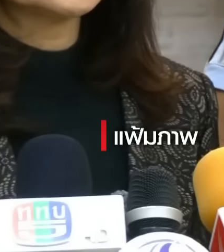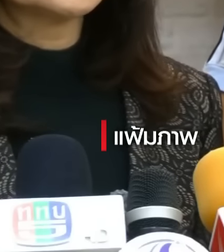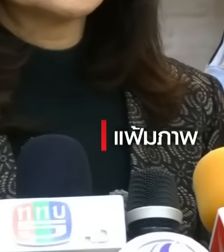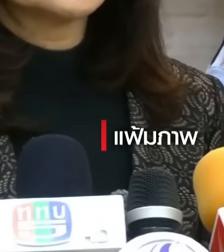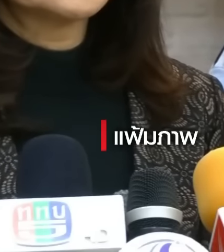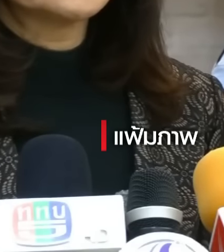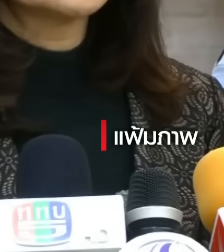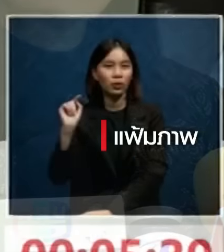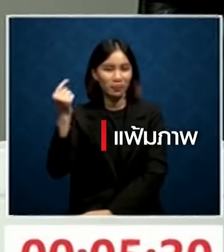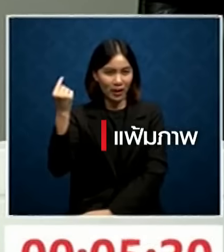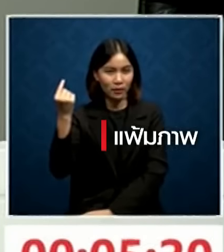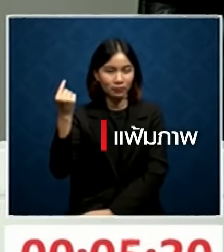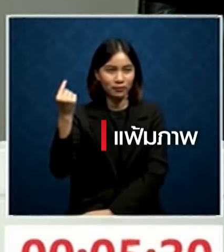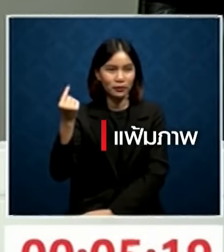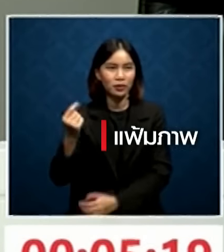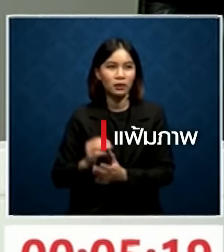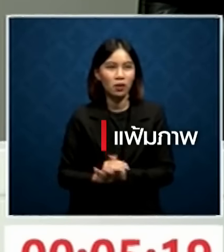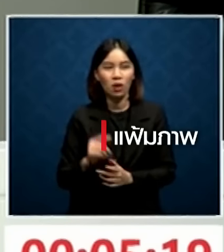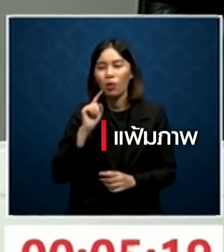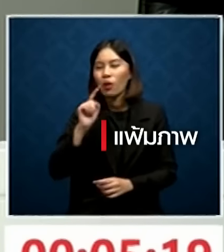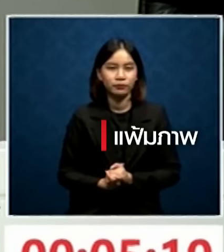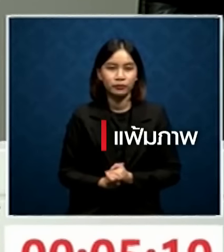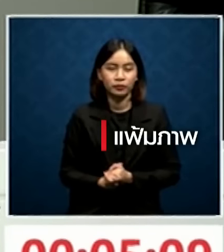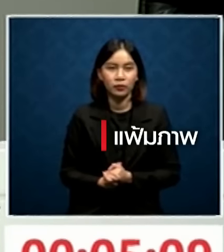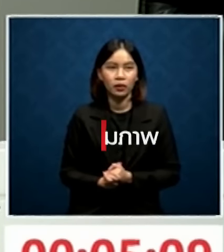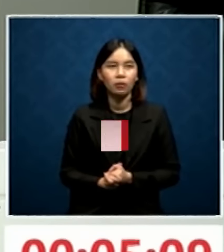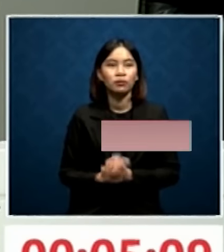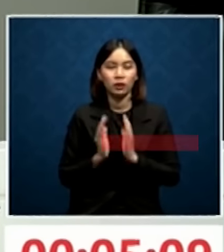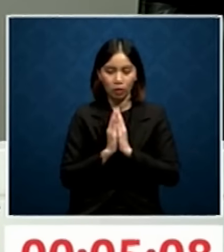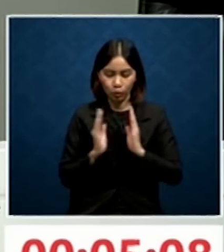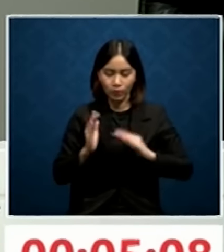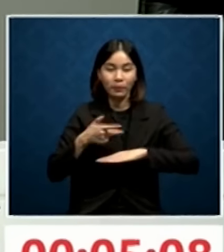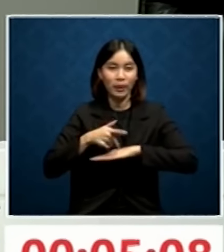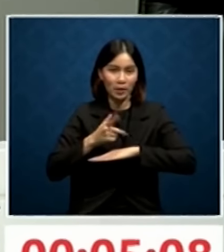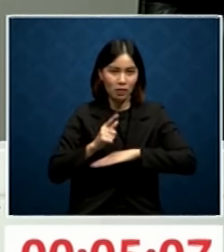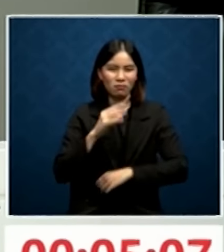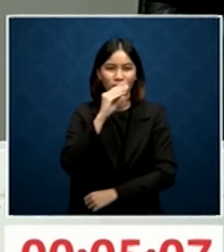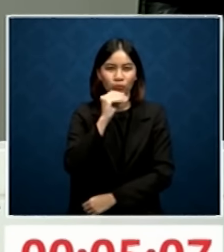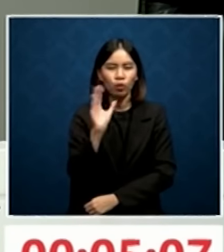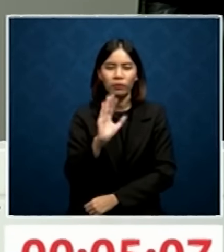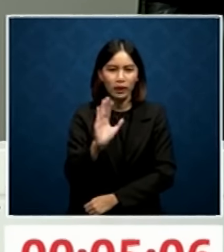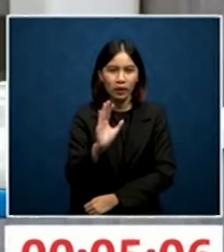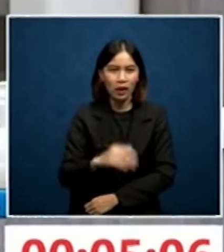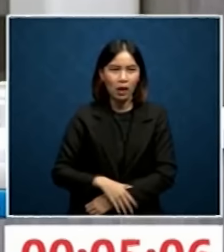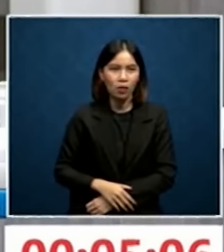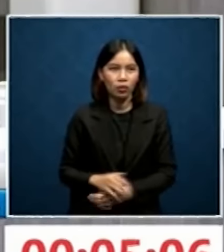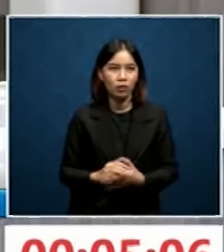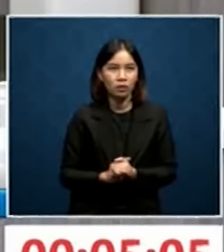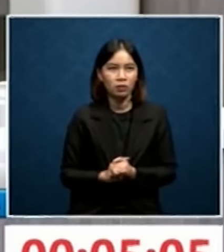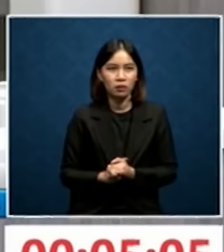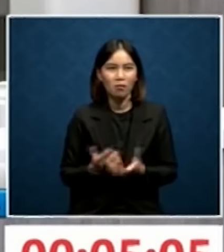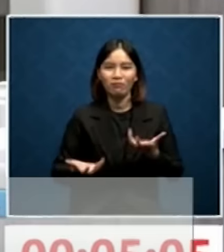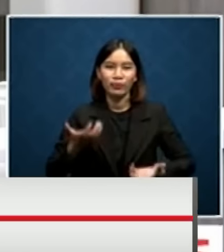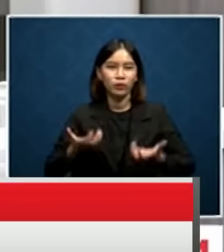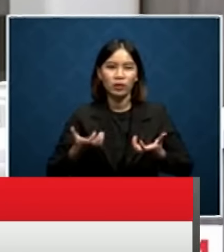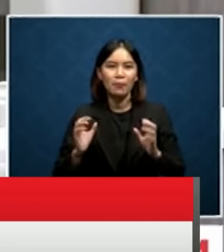มาใหม่ก็อย่าไปพูดจาตำหนิเขาเลยกราบขอบพระคุณครับท่านประธานครับไม่พูดไม่ได้หรอกครับชกข้างเดียวนี่ไม่ยุติธรรมท่าน